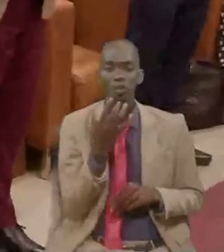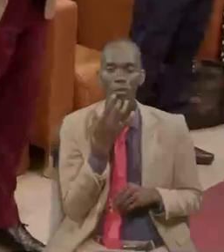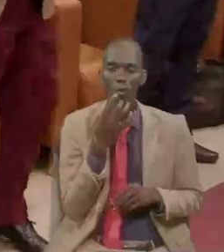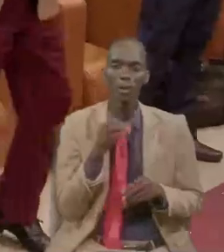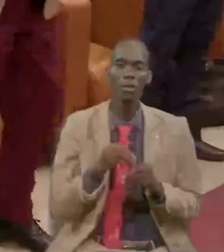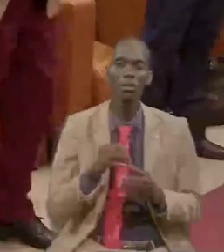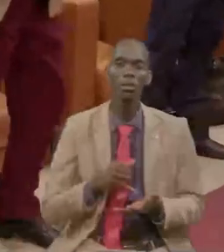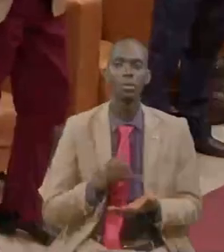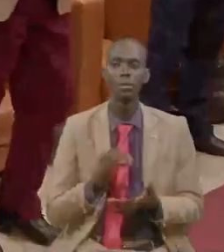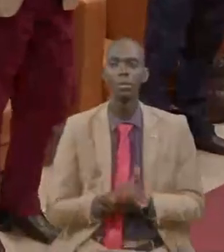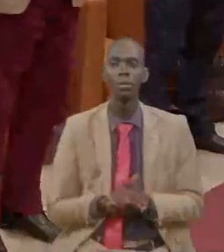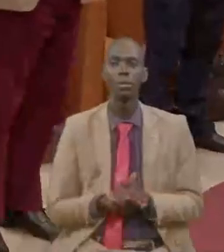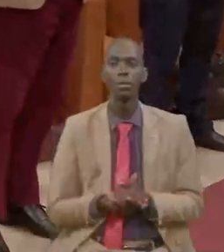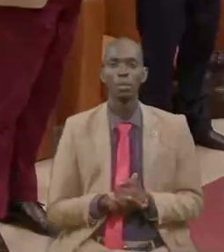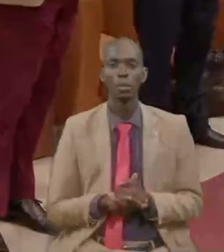favoritisme.